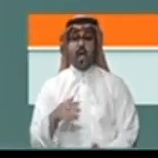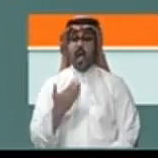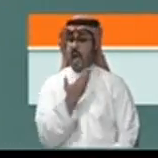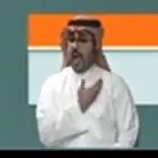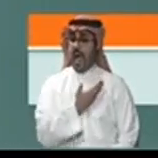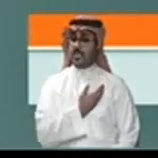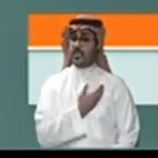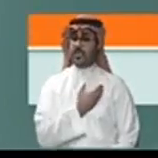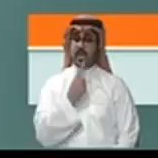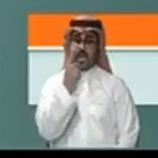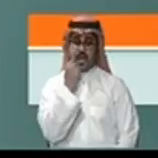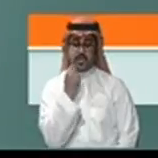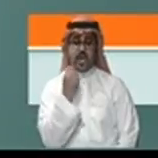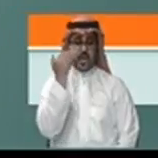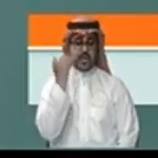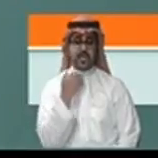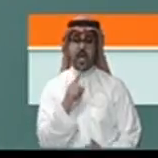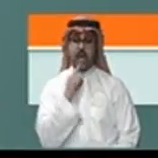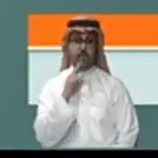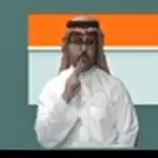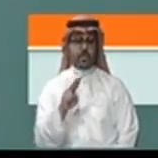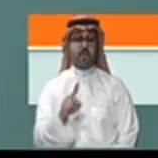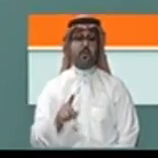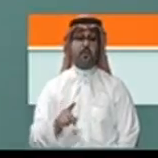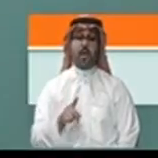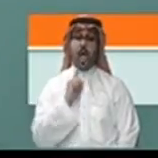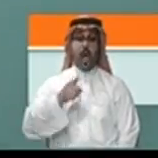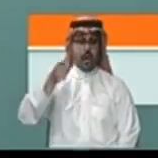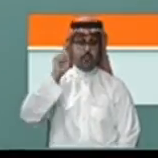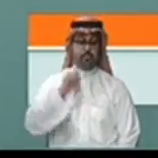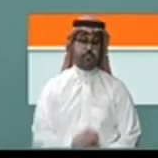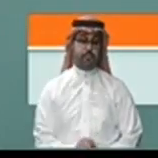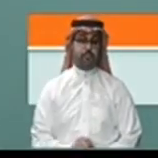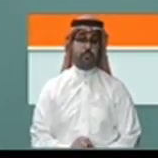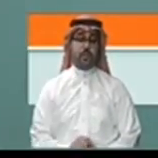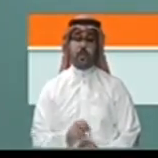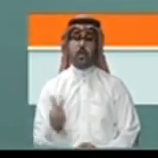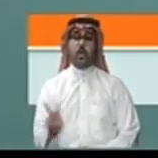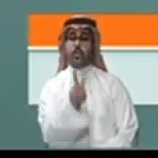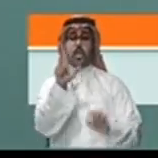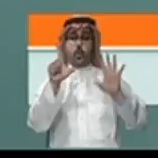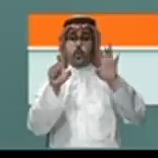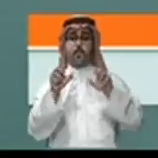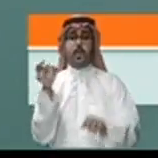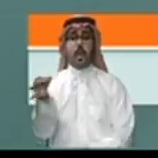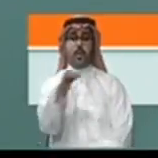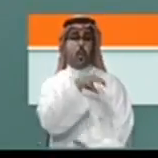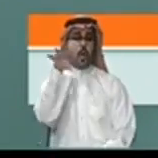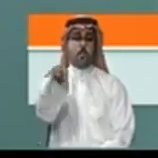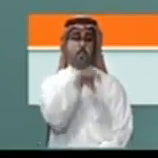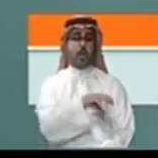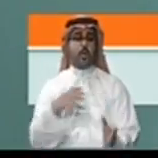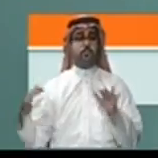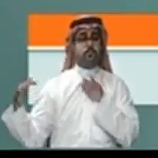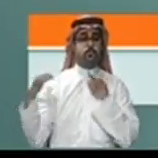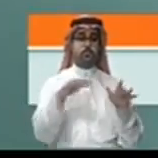1200 حاج في الأيام الماضية، هذه في أكثر من 72 دولة يشاركوا في هذا. ثم أمر ب